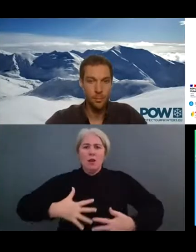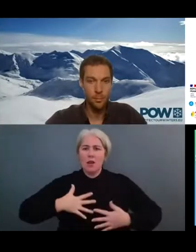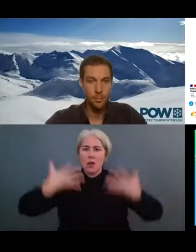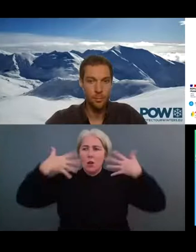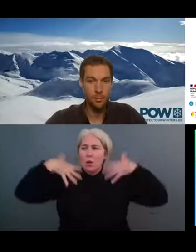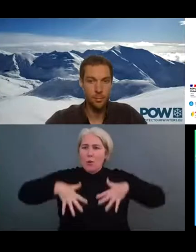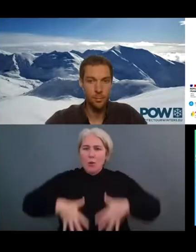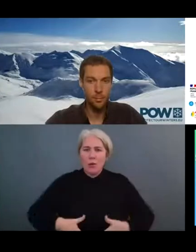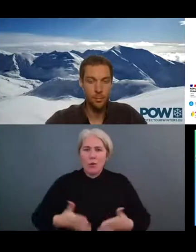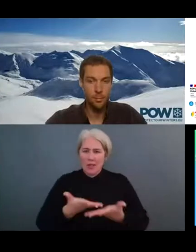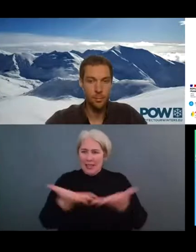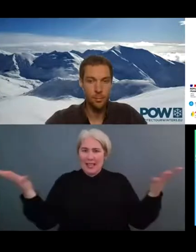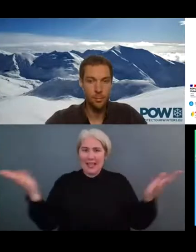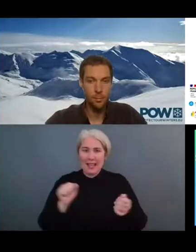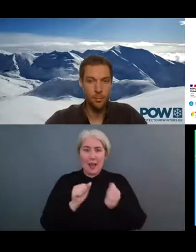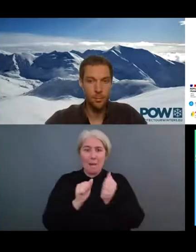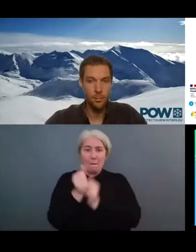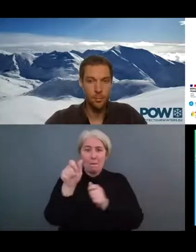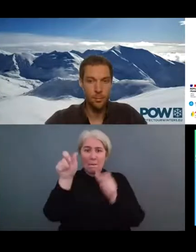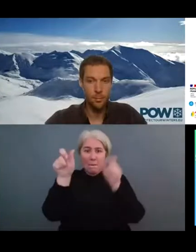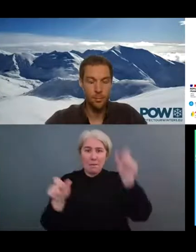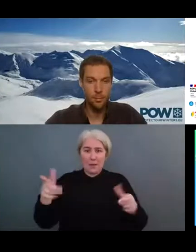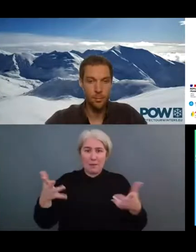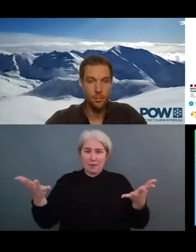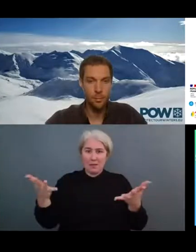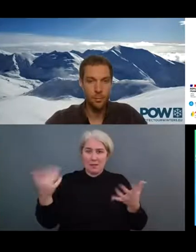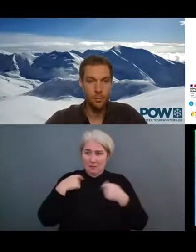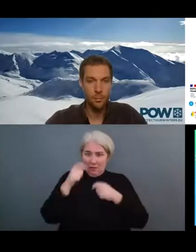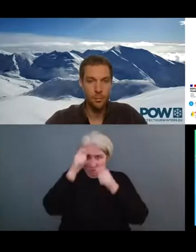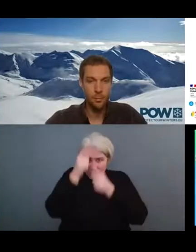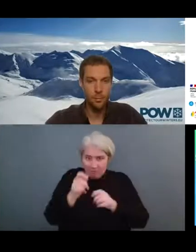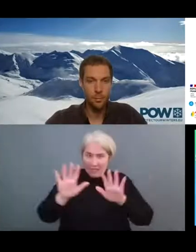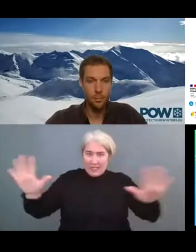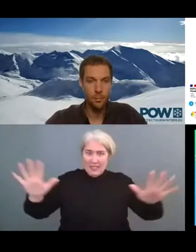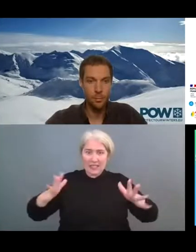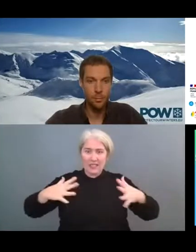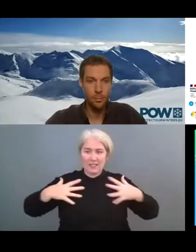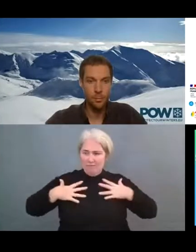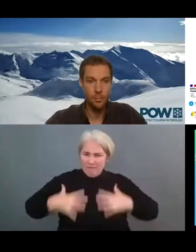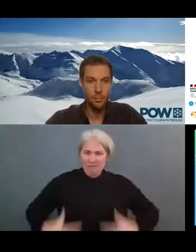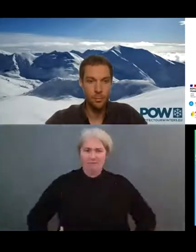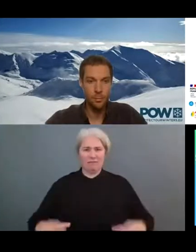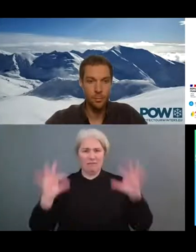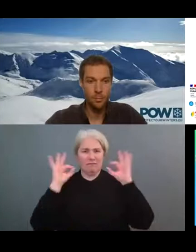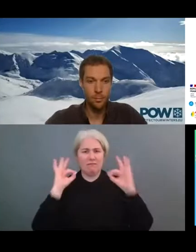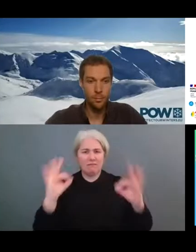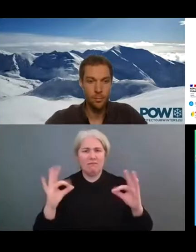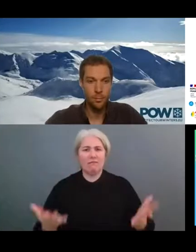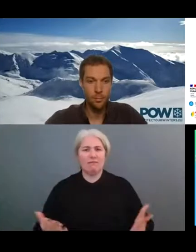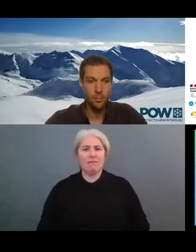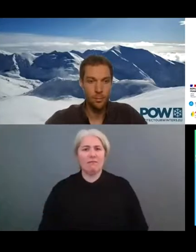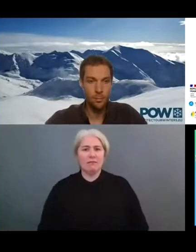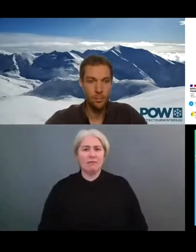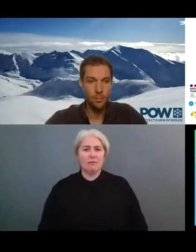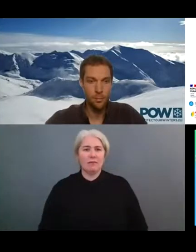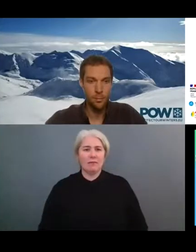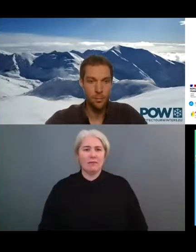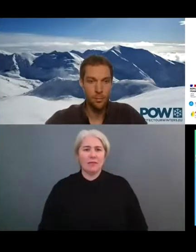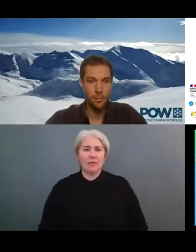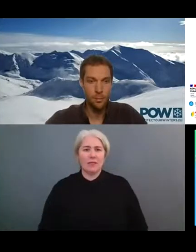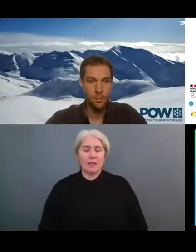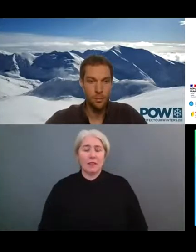qui est améliorée et qui est observée dans le cadre d'un cycle complet de l'eau, de la montagne